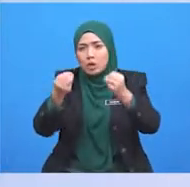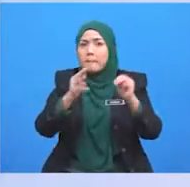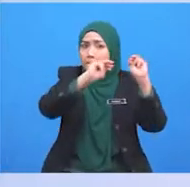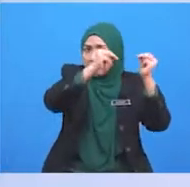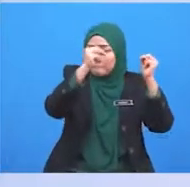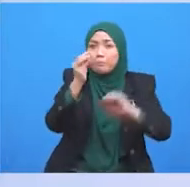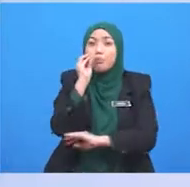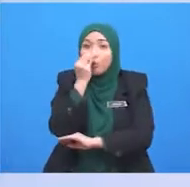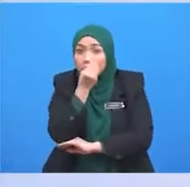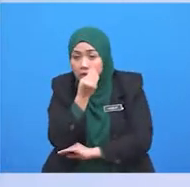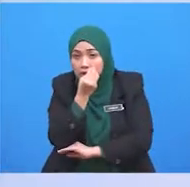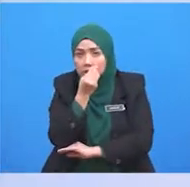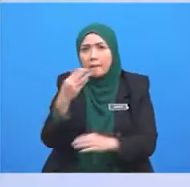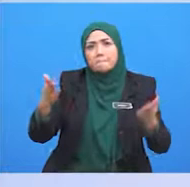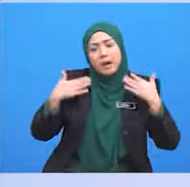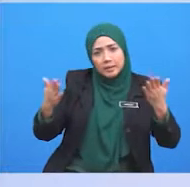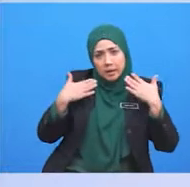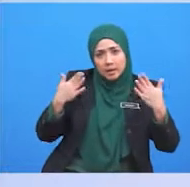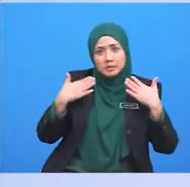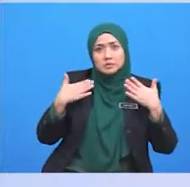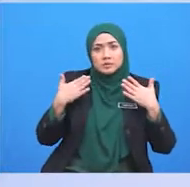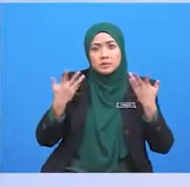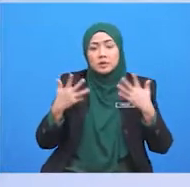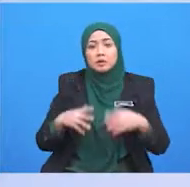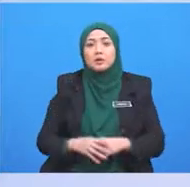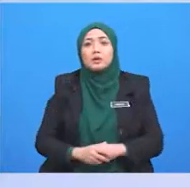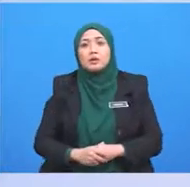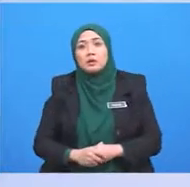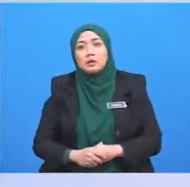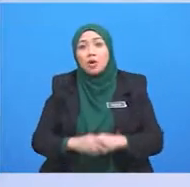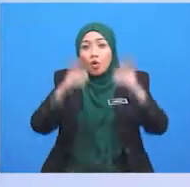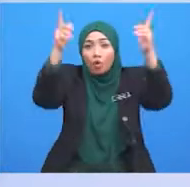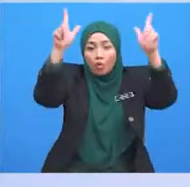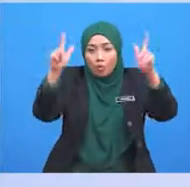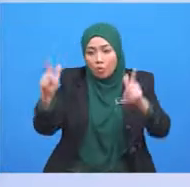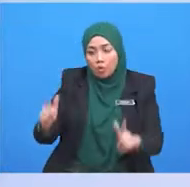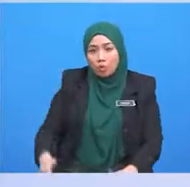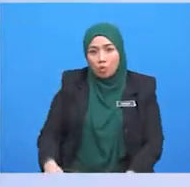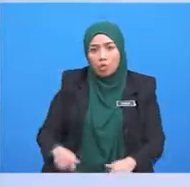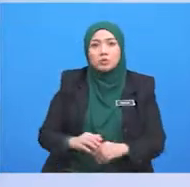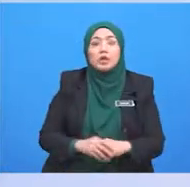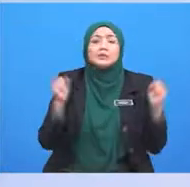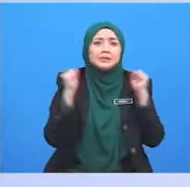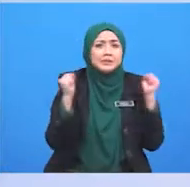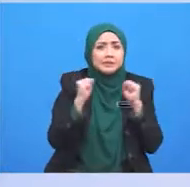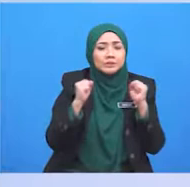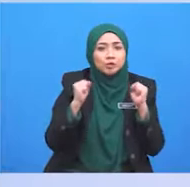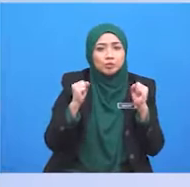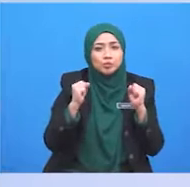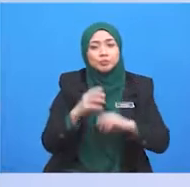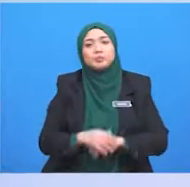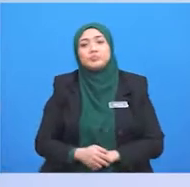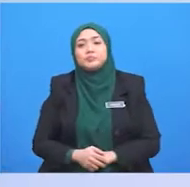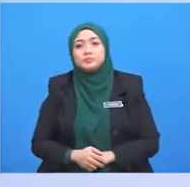Mac, musim panas 21 Jun, musim luruh 23 September dan musim sejuk pada 22